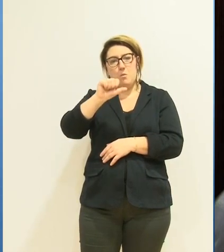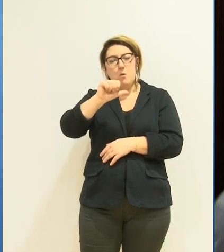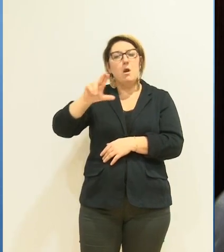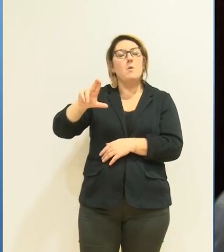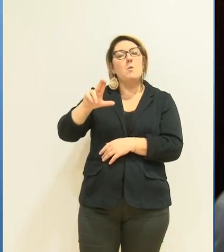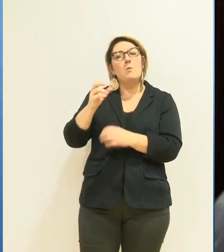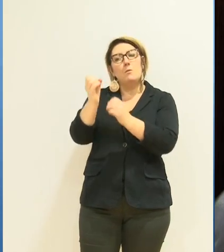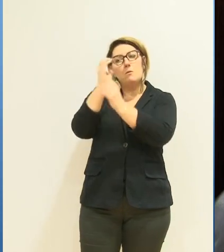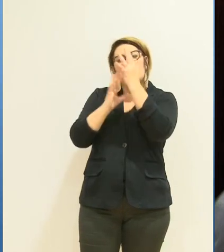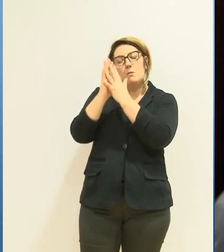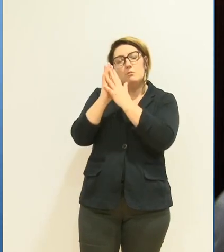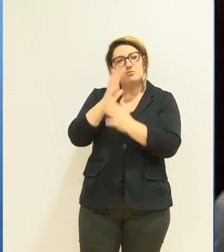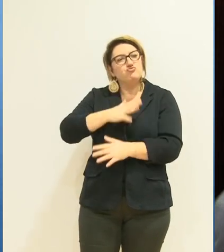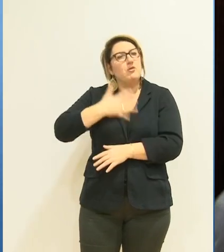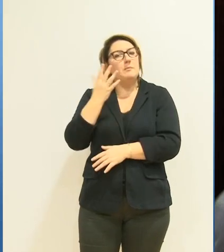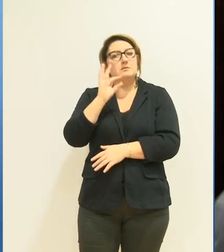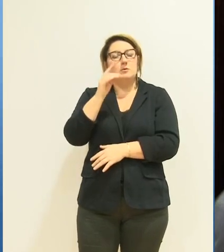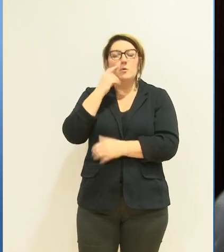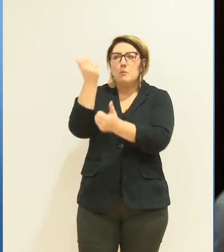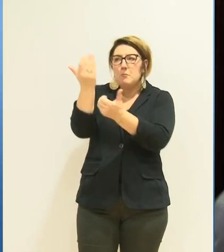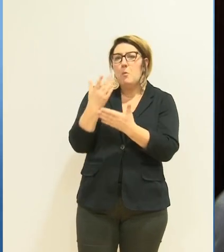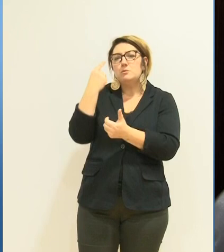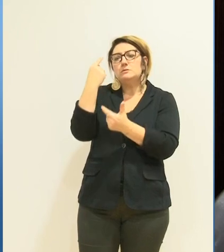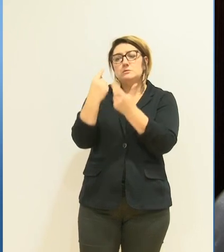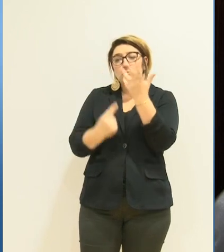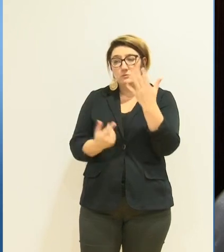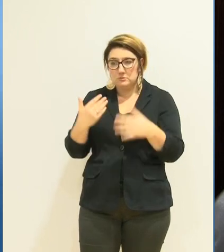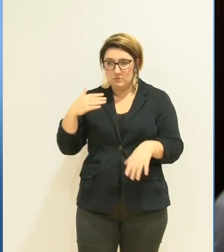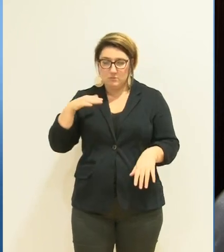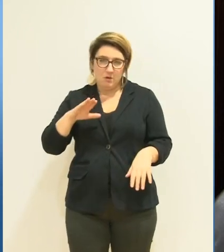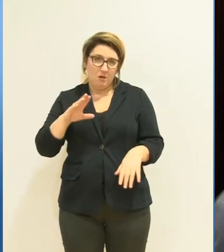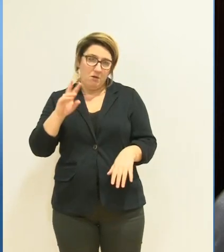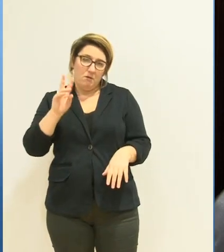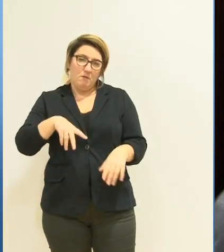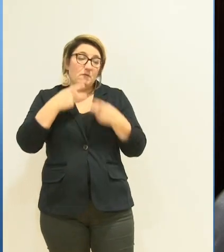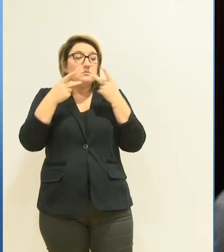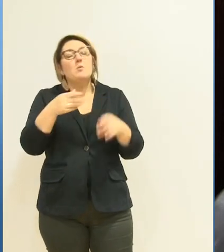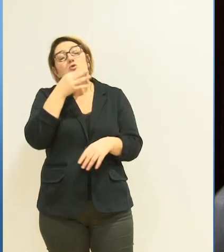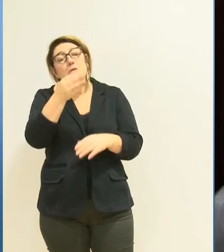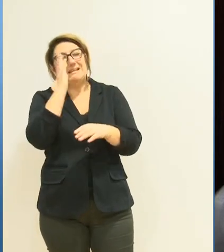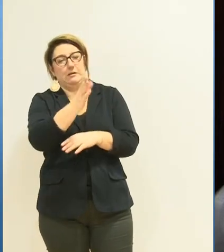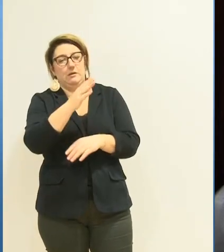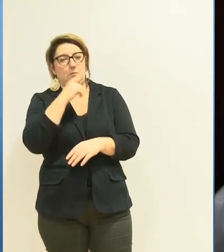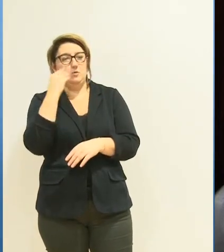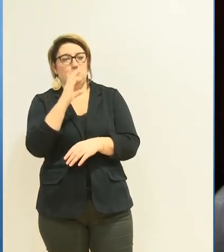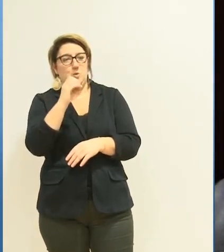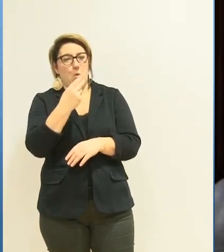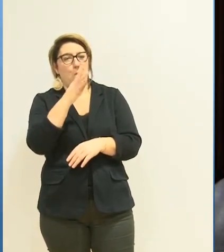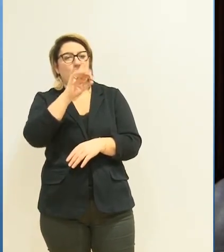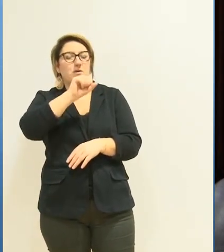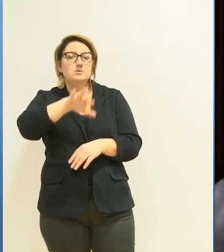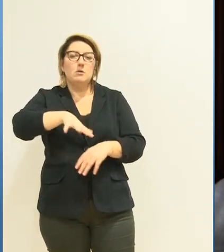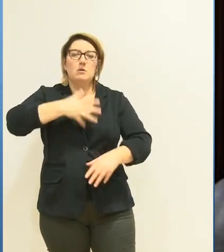il y avait un certain nombre de propositions mais franchement il faut sortir jeudi à monsieur confessons faut sortir de ses certitudes